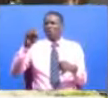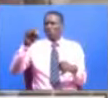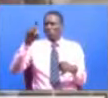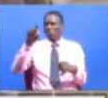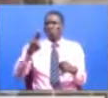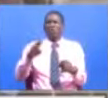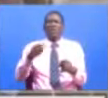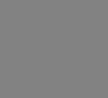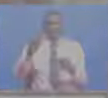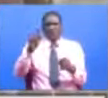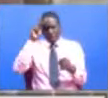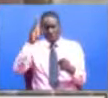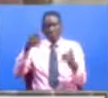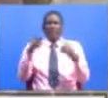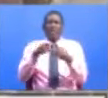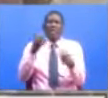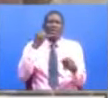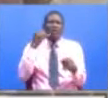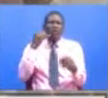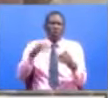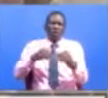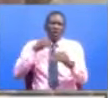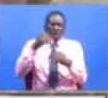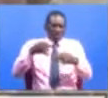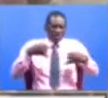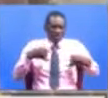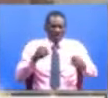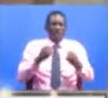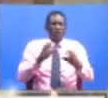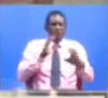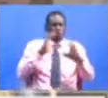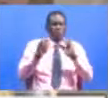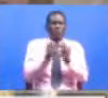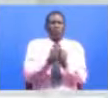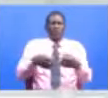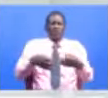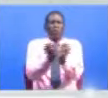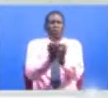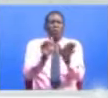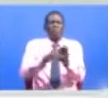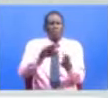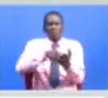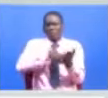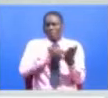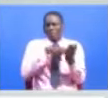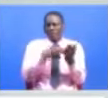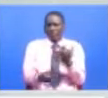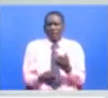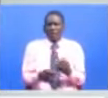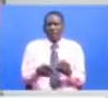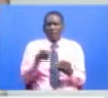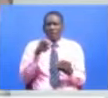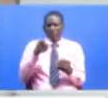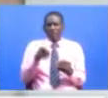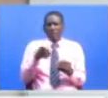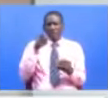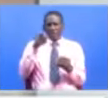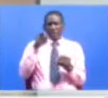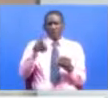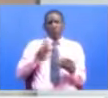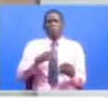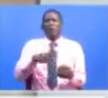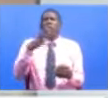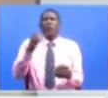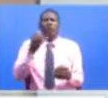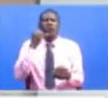kufika Nakuru baada ya juhudi za kuwasiliana na mpendwa wao kugonga mwamba. Mwenda zake aliwasili Nakuru Januari tarehe